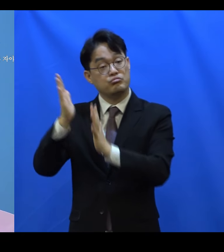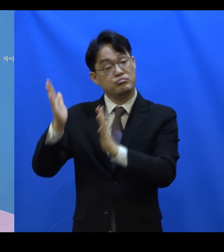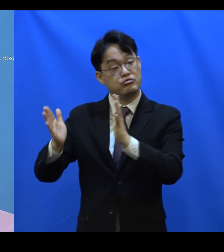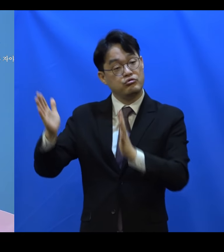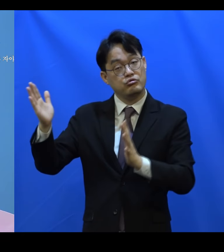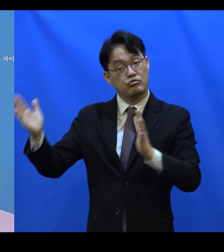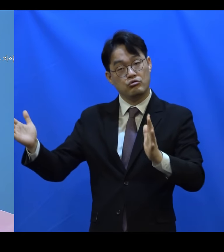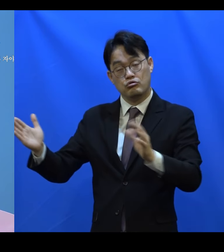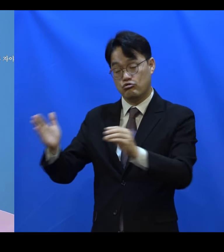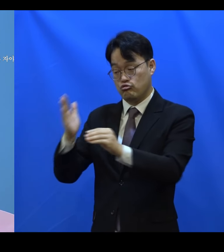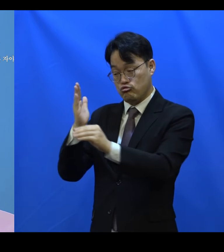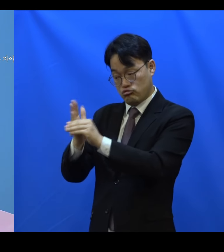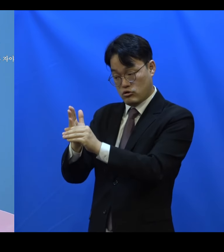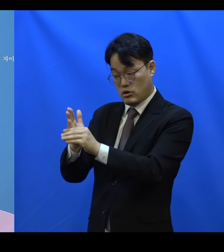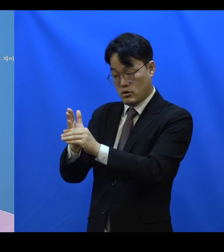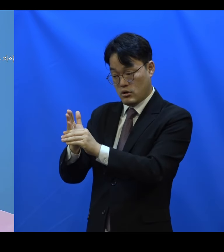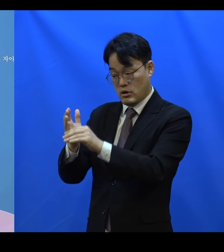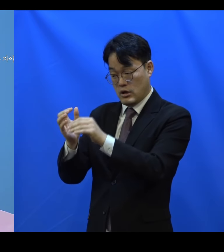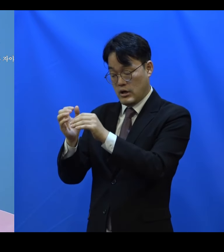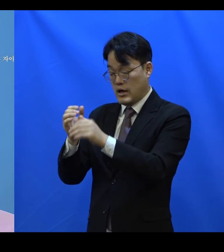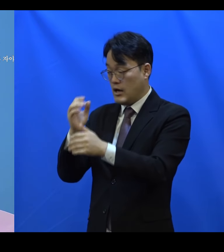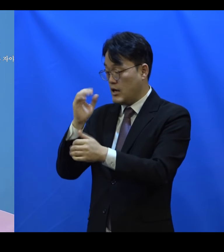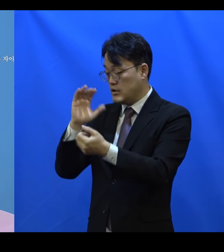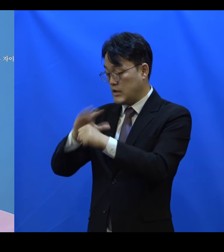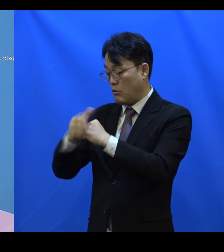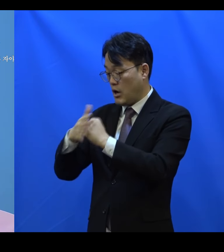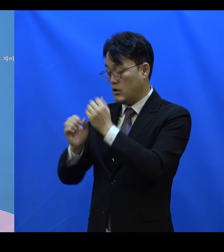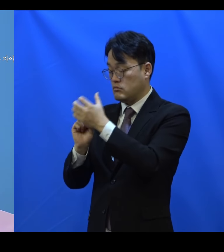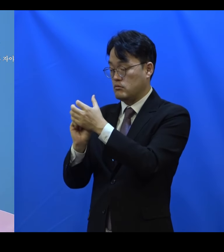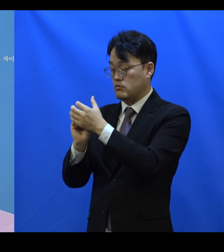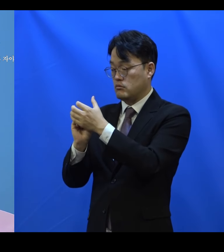좀 이상한 표현이에요. 숲풀 가운데 사과나무.